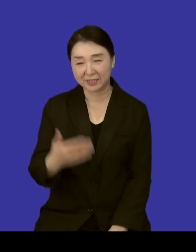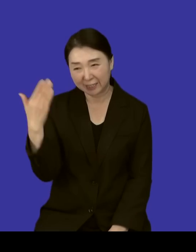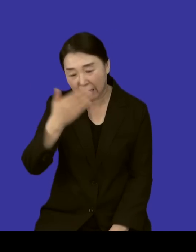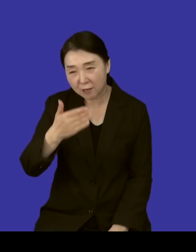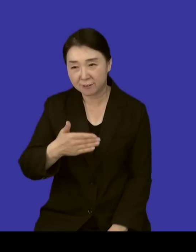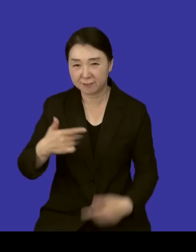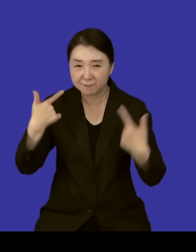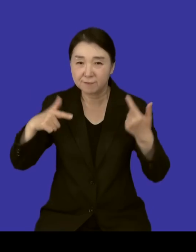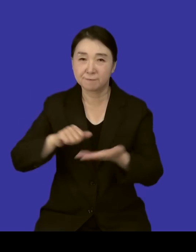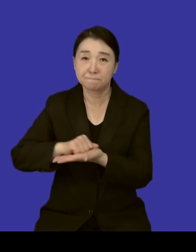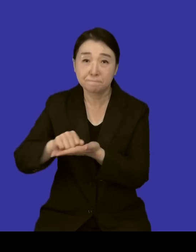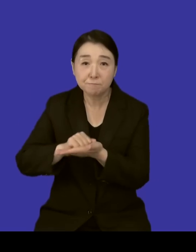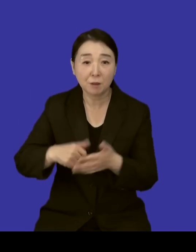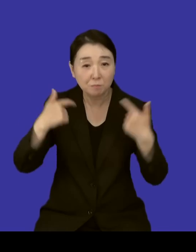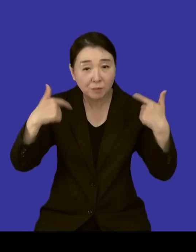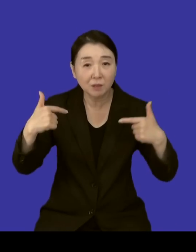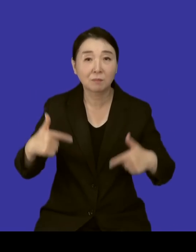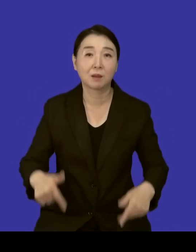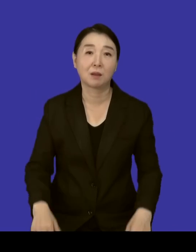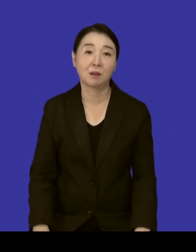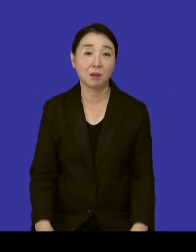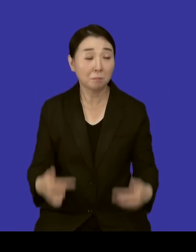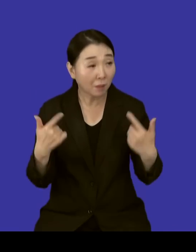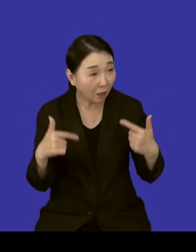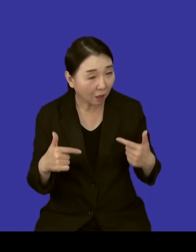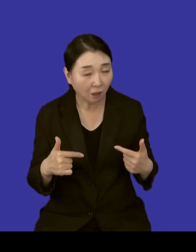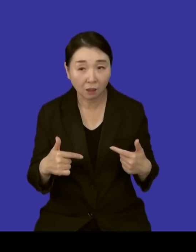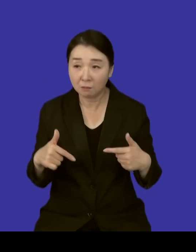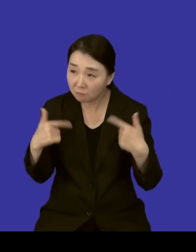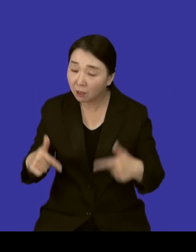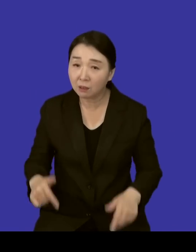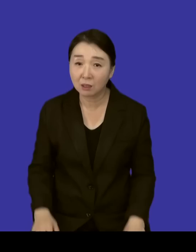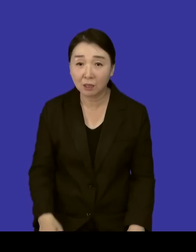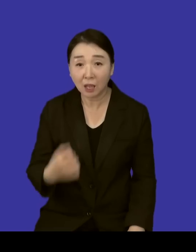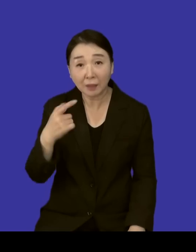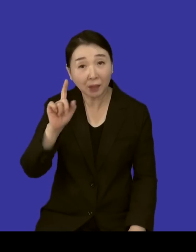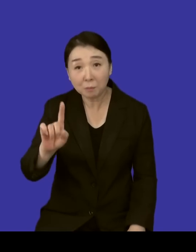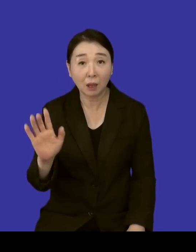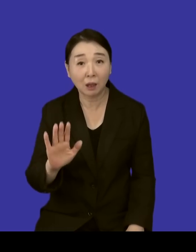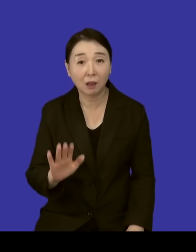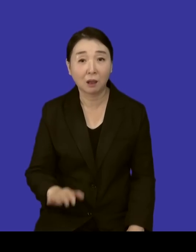그렇게 닦아놔서 매일요? 예 매일 매일? 매일같이 한 달에 한 예, 번이나 예,